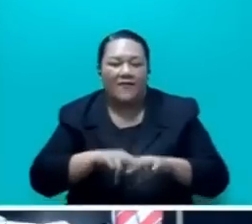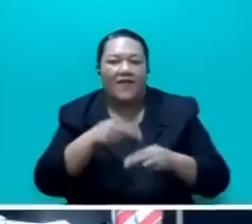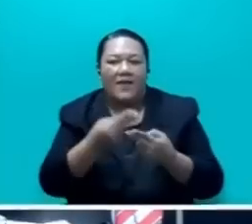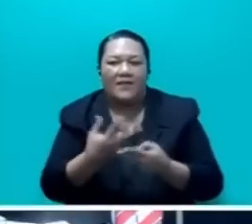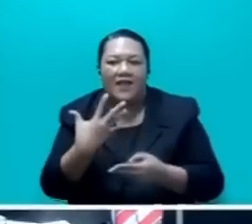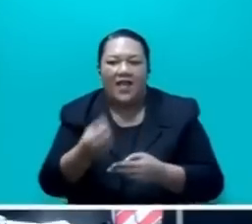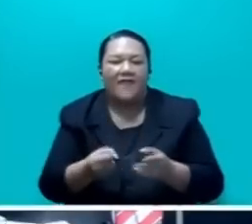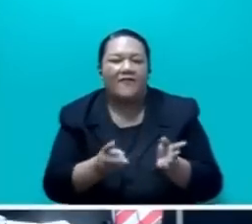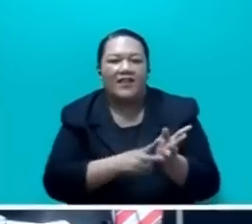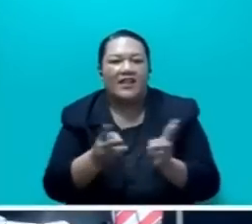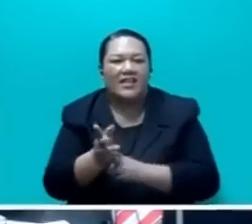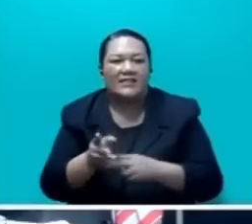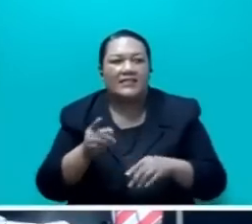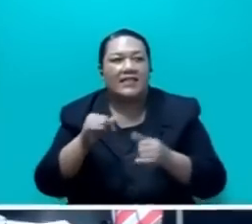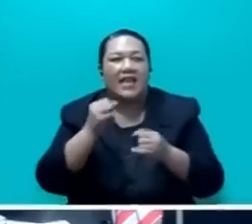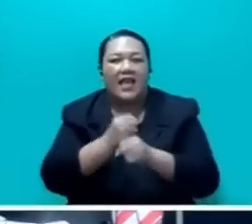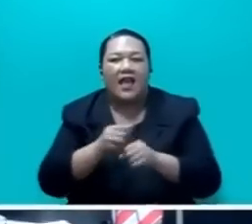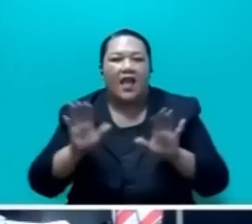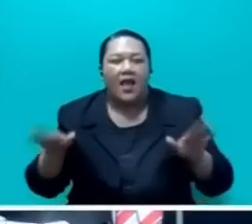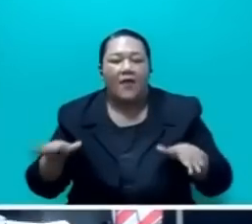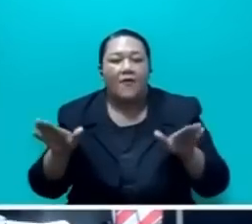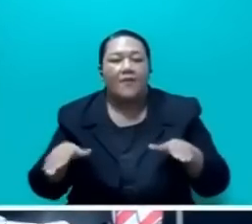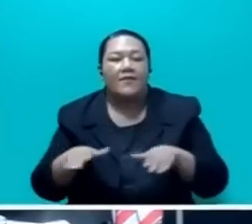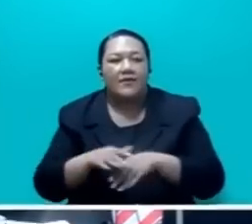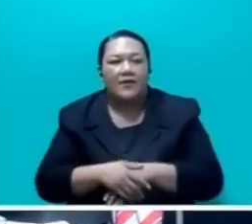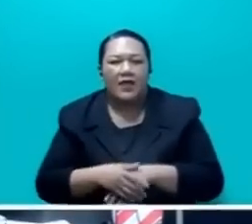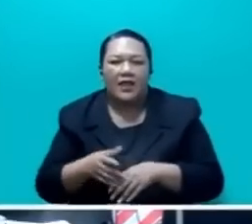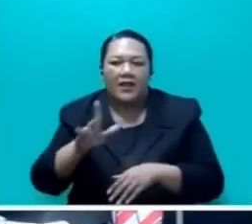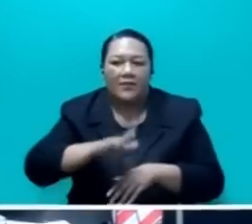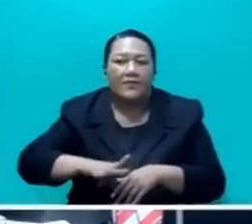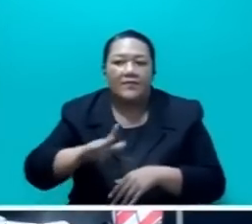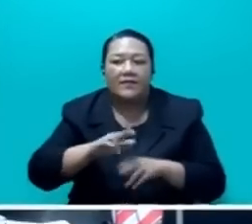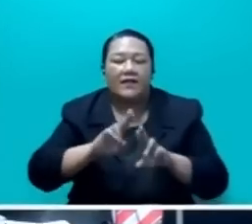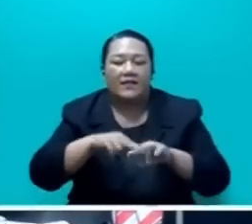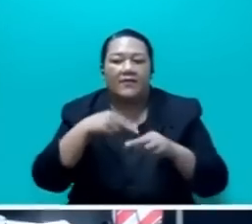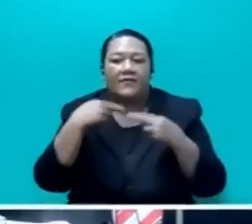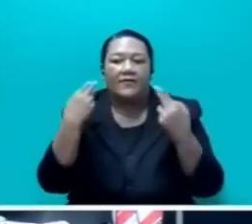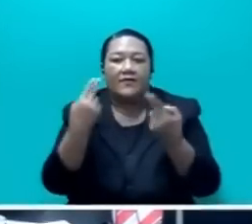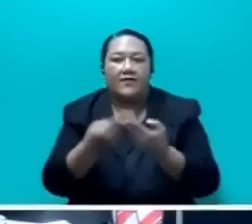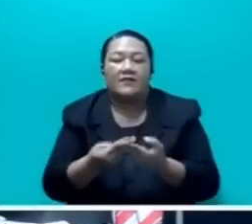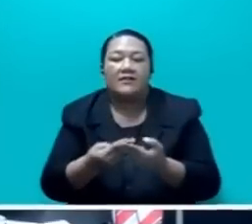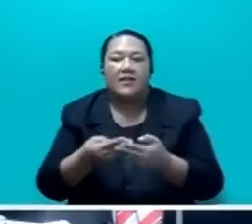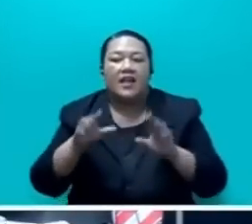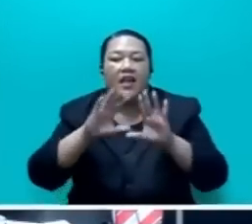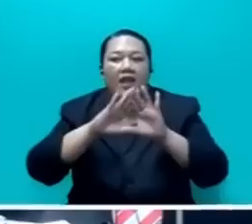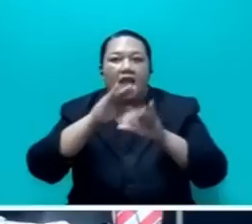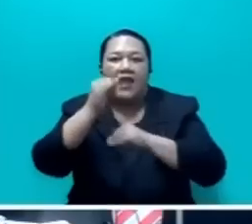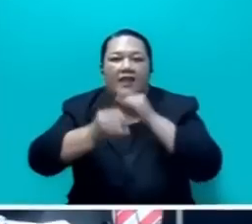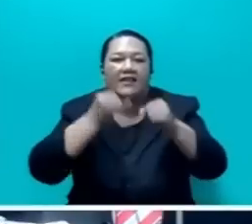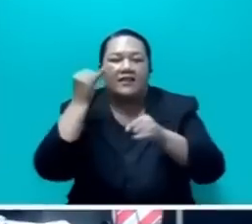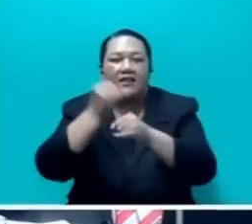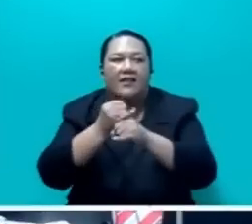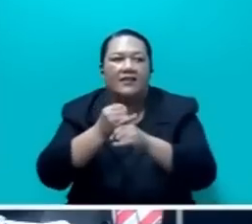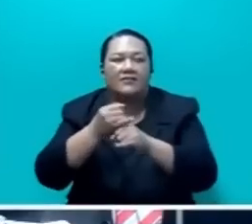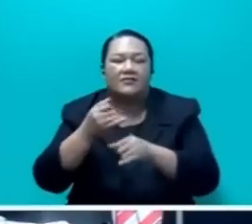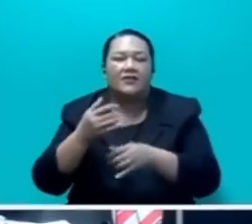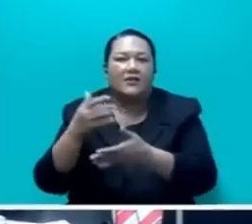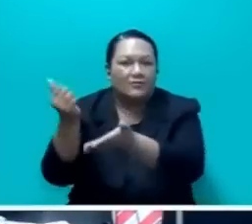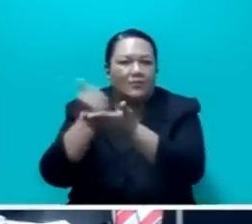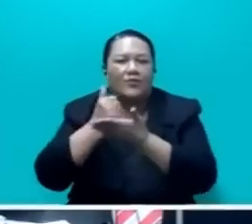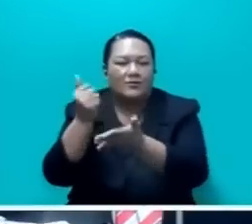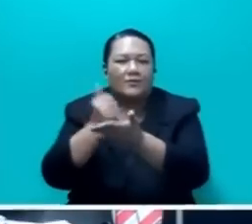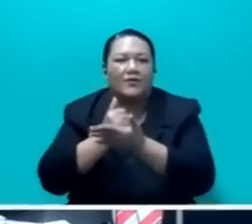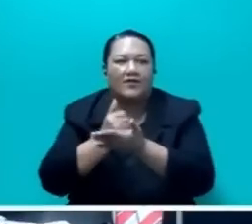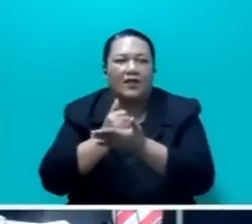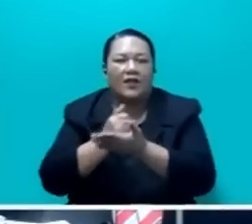kengarani mayngaw. Kinakyan na isemba bakan rayo biti kay babalangi. Kung ibito ko di bayaw na nung gubabaraw kinibinding ni katapati ko